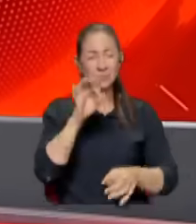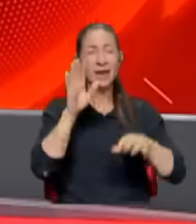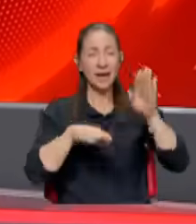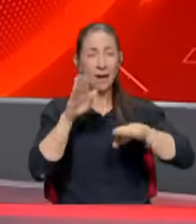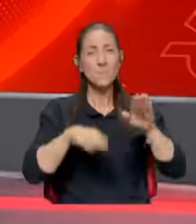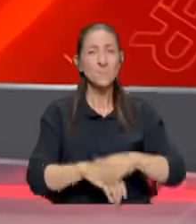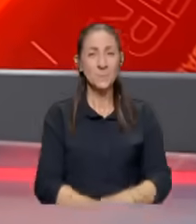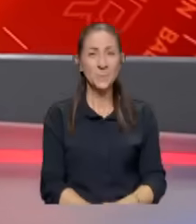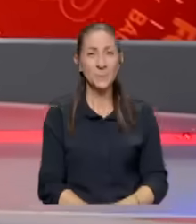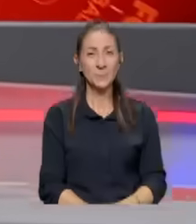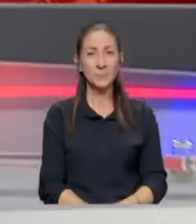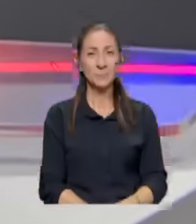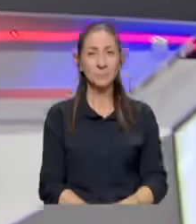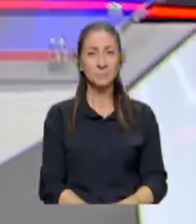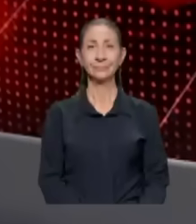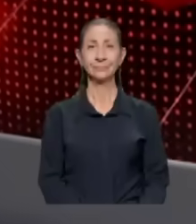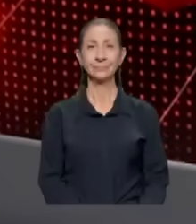Şimdi ara zaman.